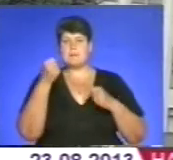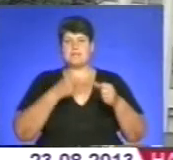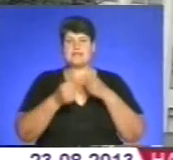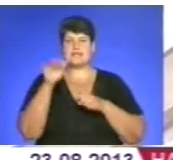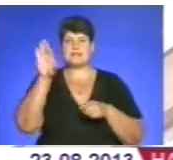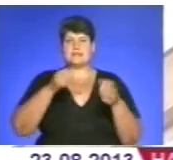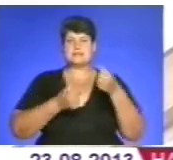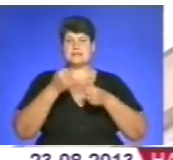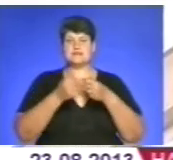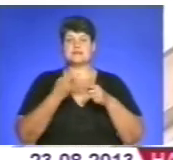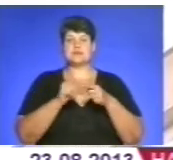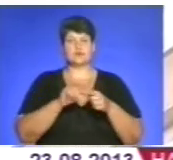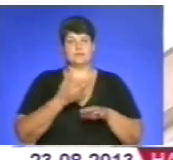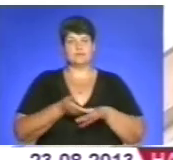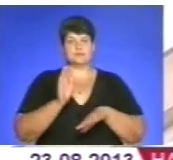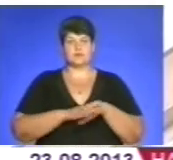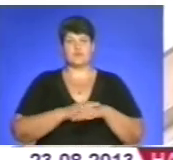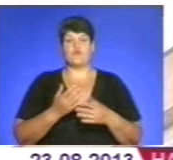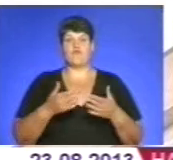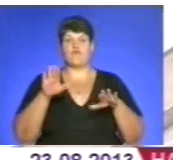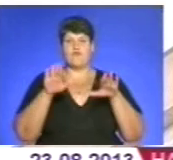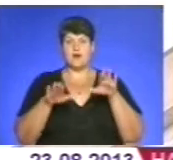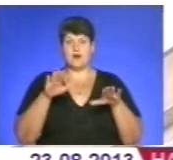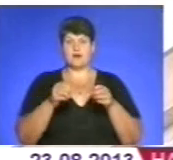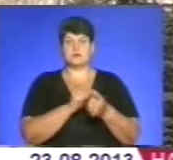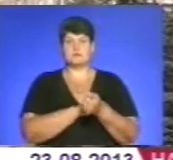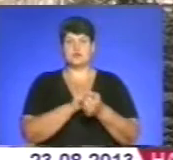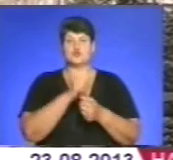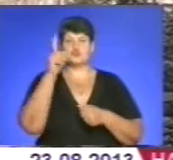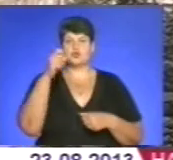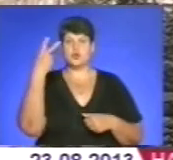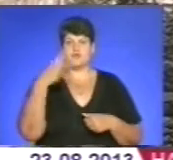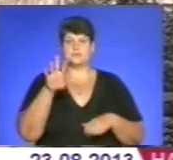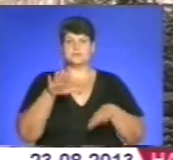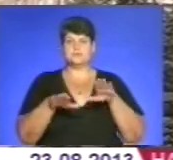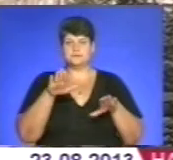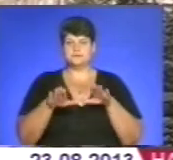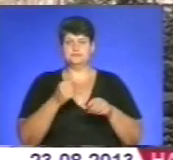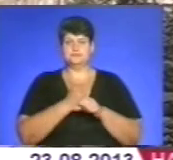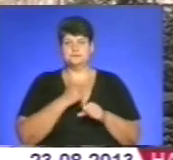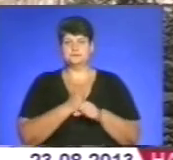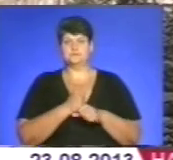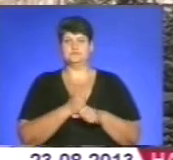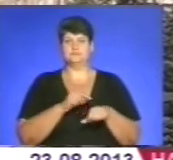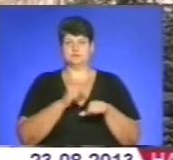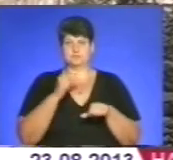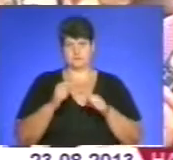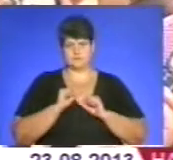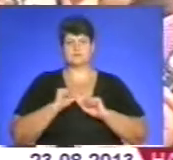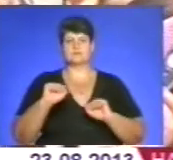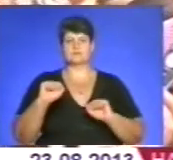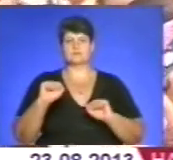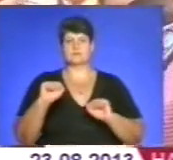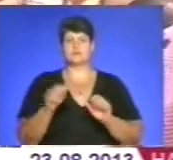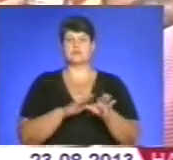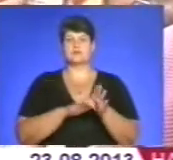нелегко, адже вага полотнища – 120 кілограмів. Та працювали з почуттям покладеної на них відповідальності – патріотизму.